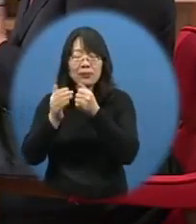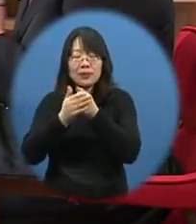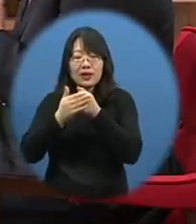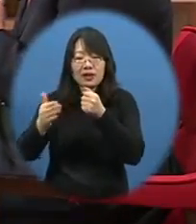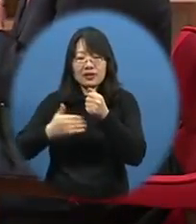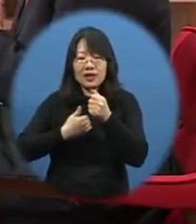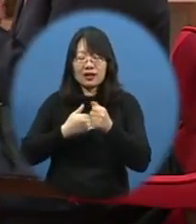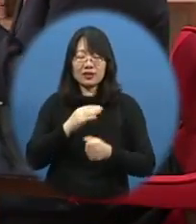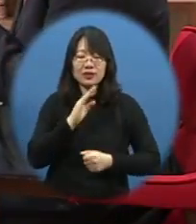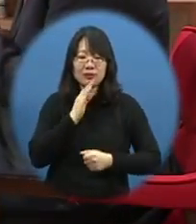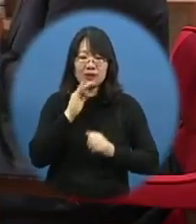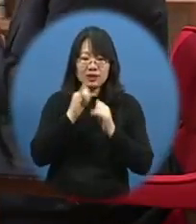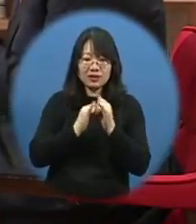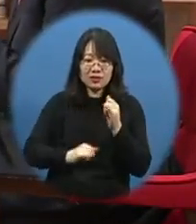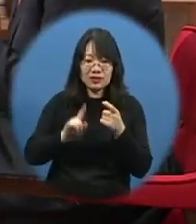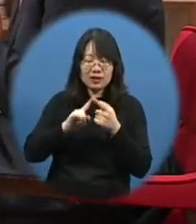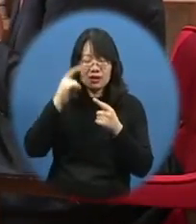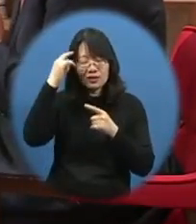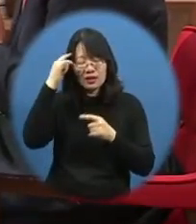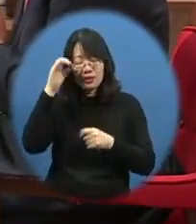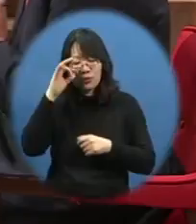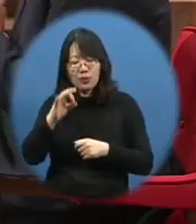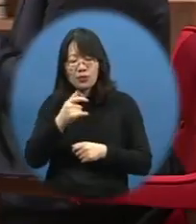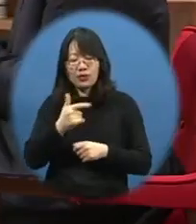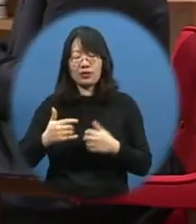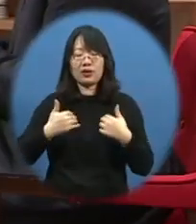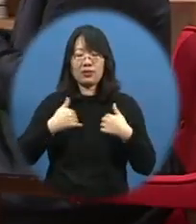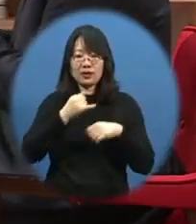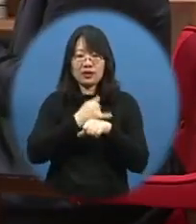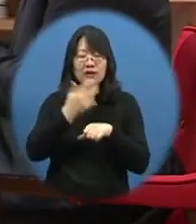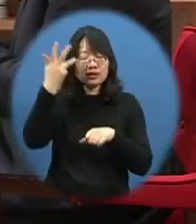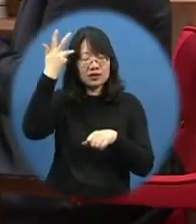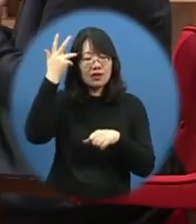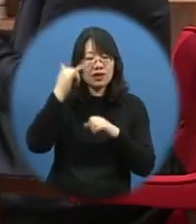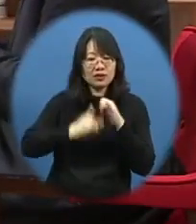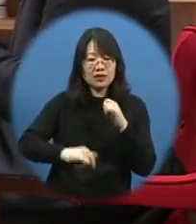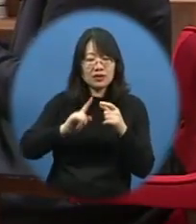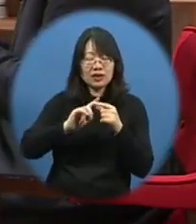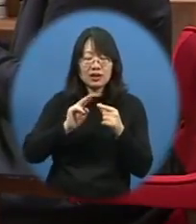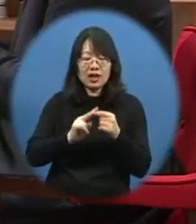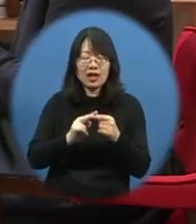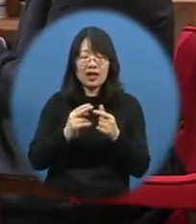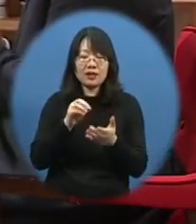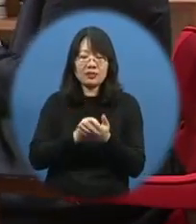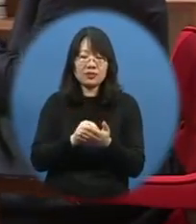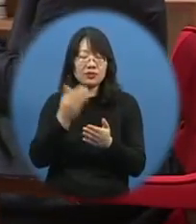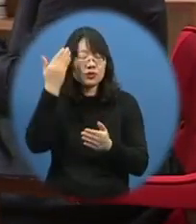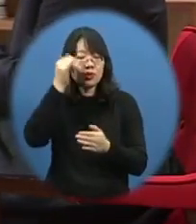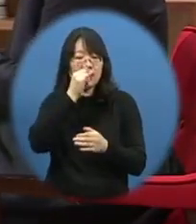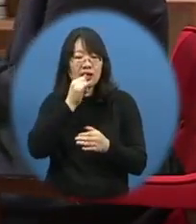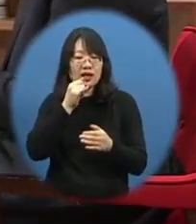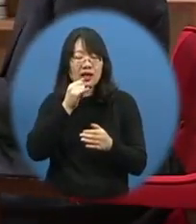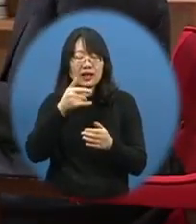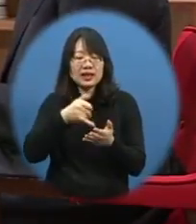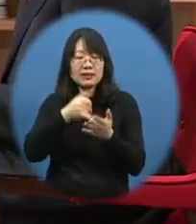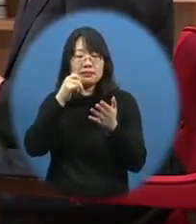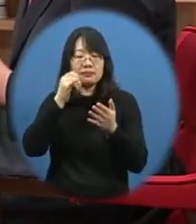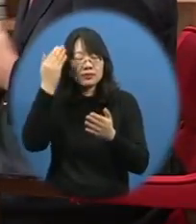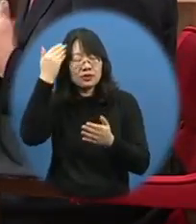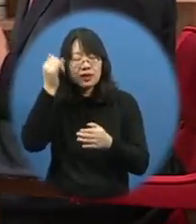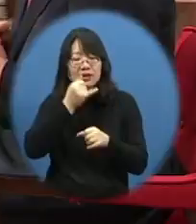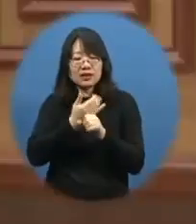근데 나는 참 역사나 이렇게 생각하는 게 재밌어. 철학이나 역사나 인문학적 소양이 있어 그 길을 터주게 되고요.